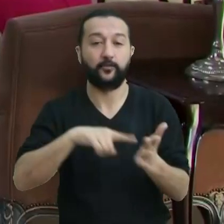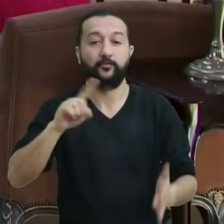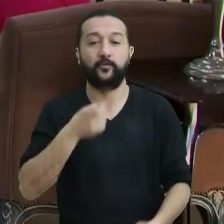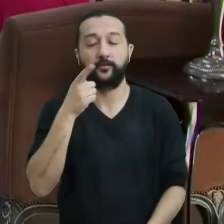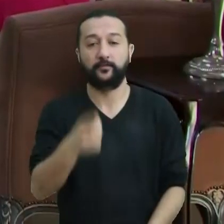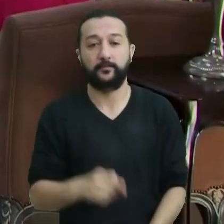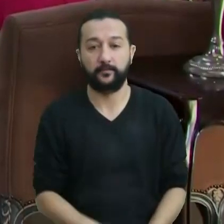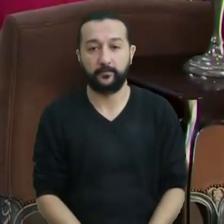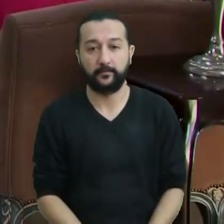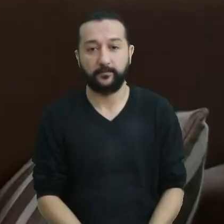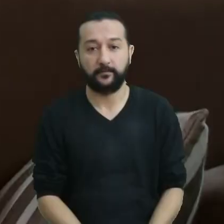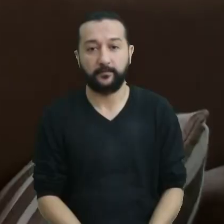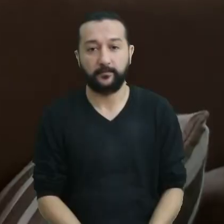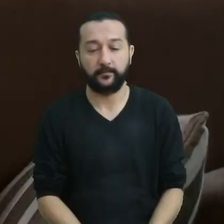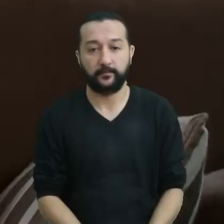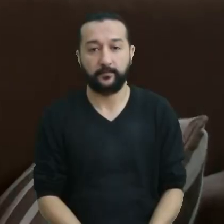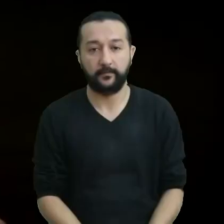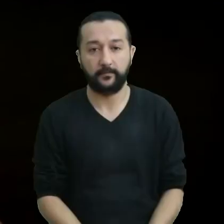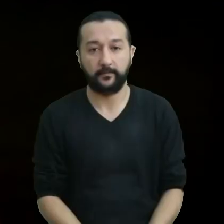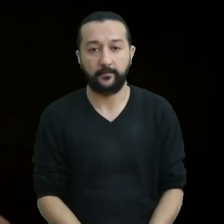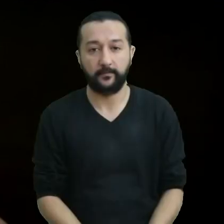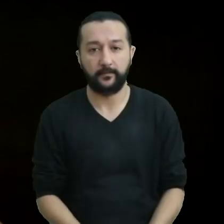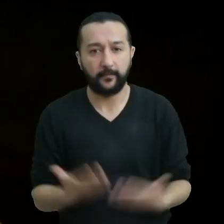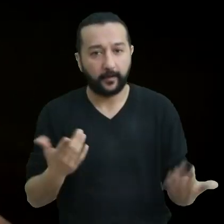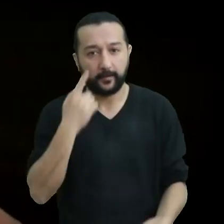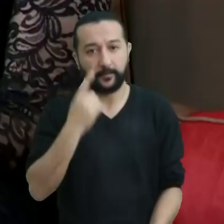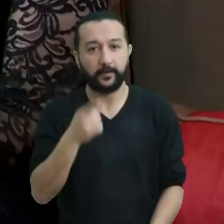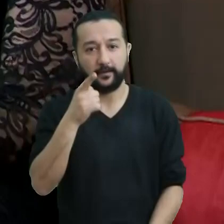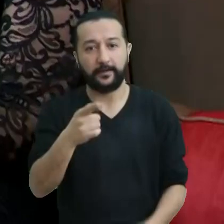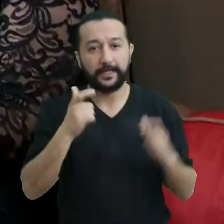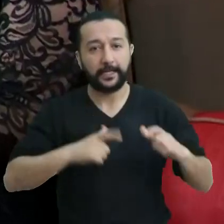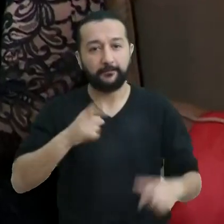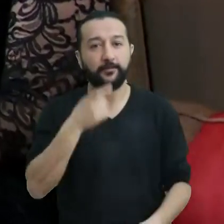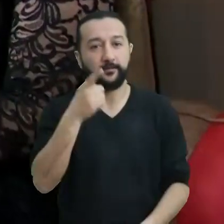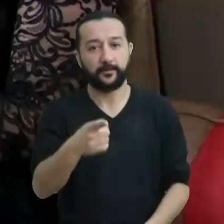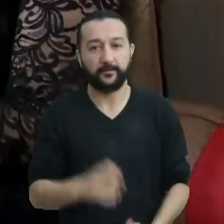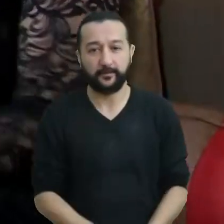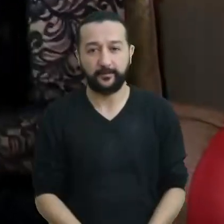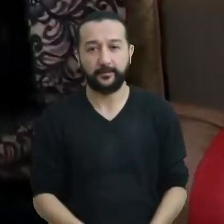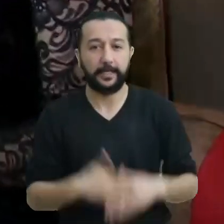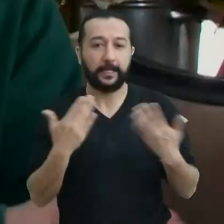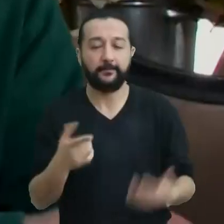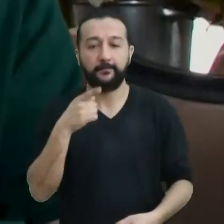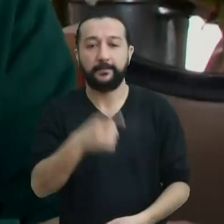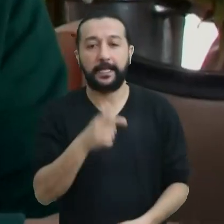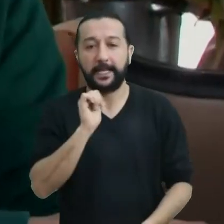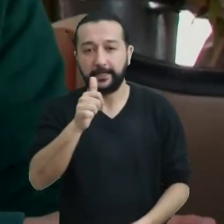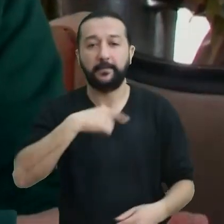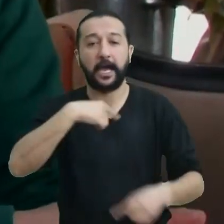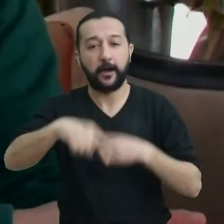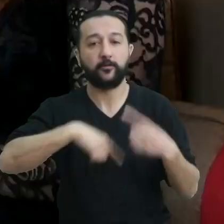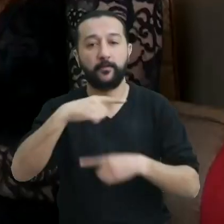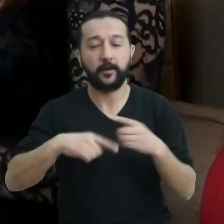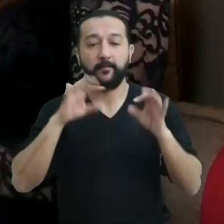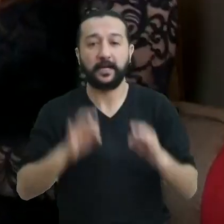buldum. Serpil ile Kemal'in siyah beyaz düğün fotoğrafı. Oy, kız nereden buldun bunu? Ay, ne zamandır